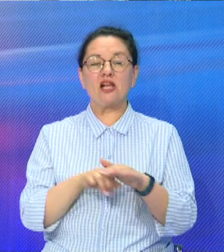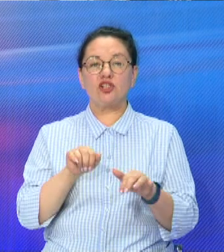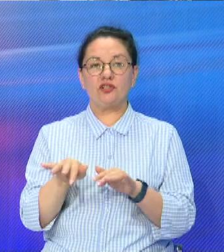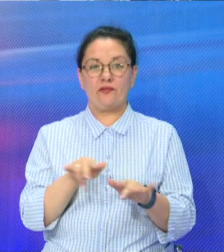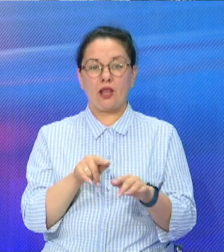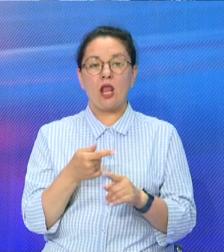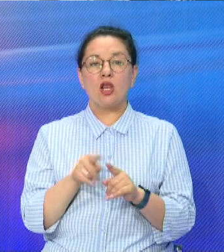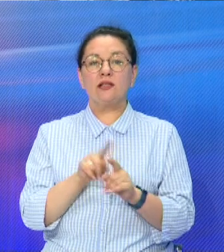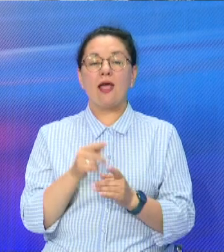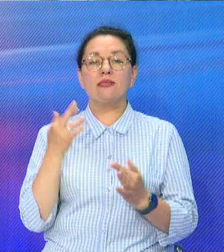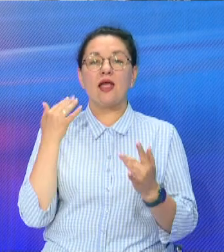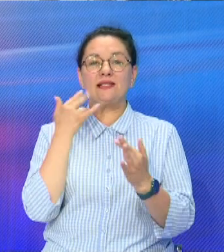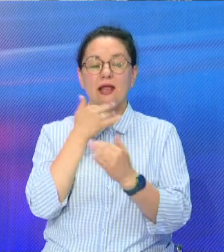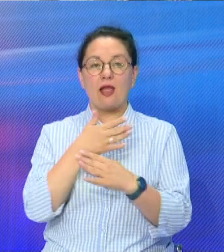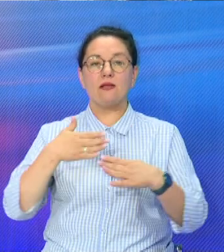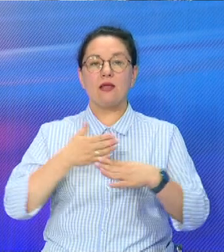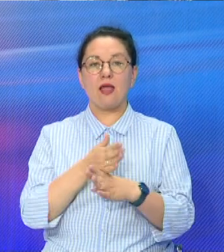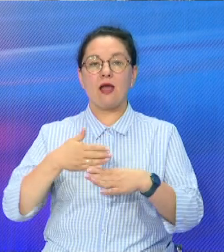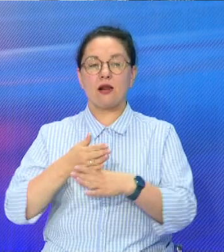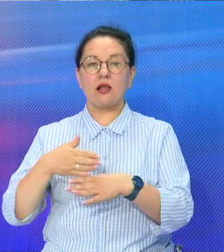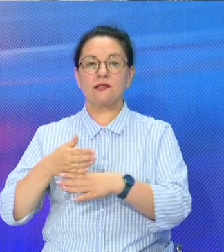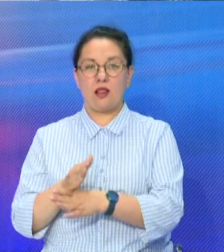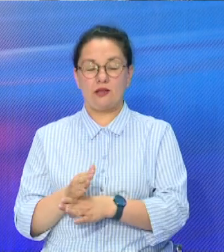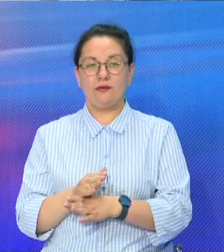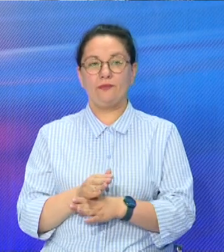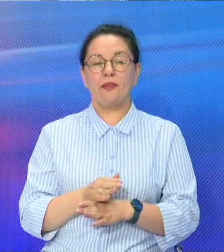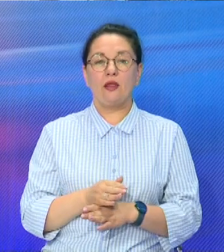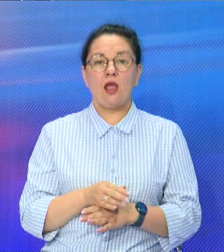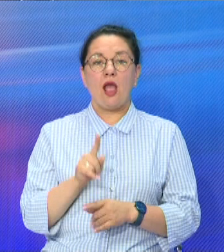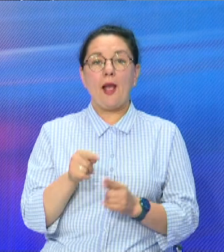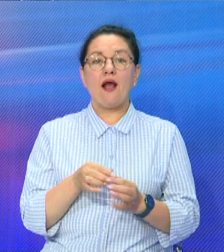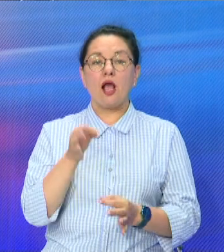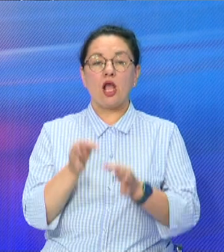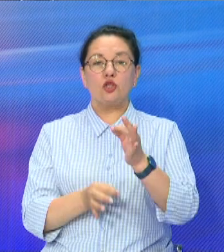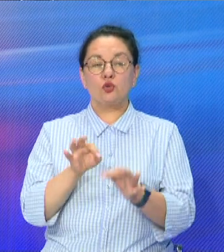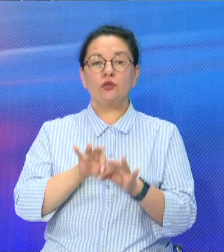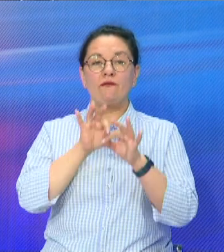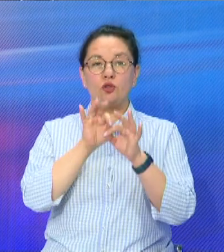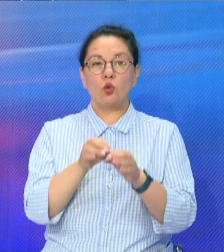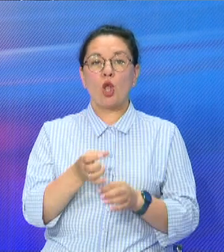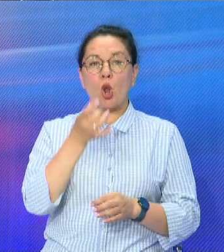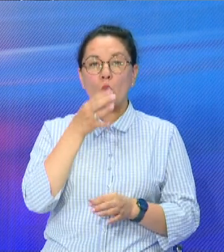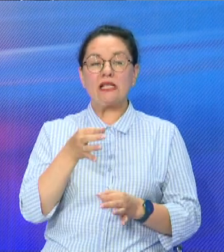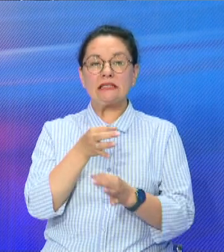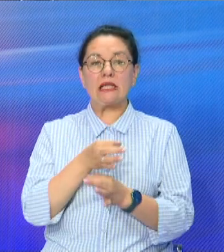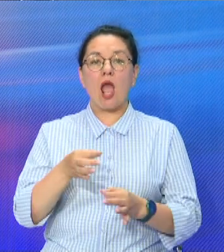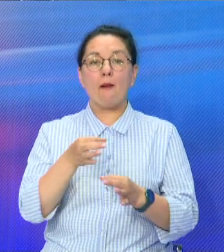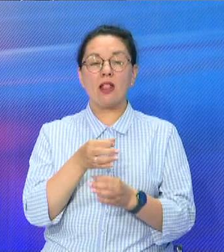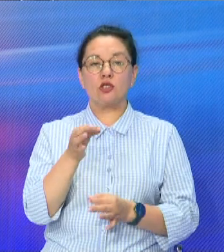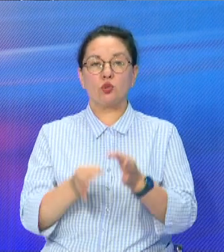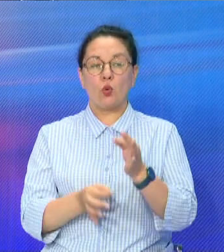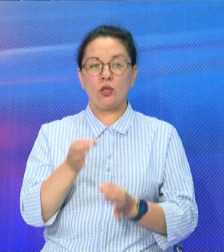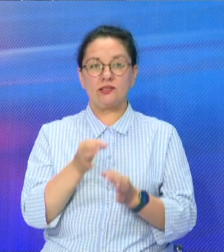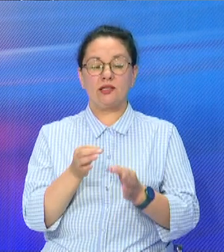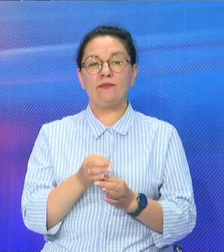расовой национальной религии на его радости эшера handshake процесс виде родинский областной суд у криминальное справи